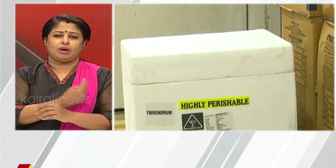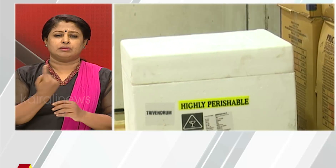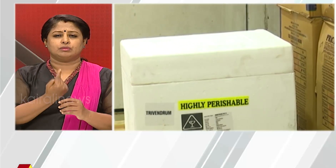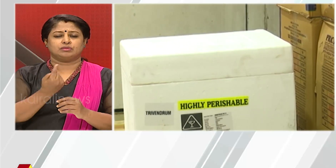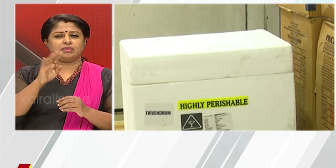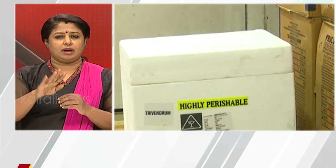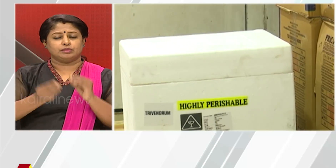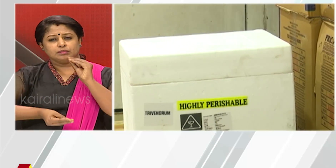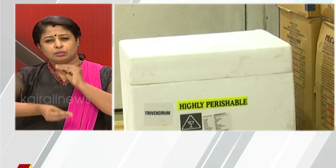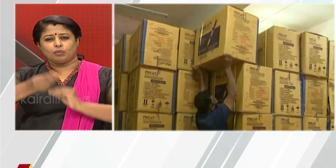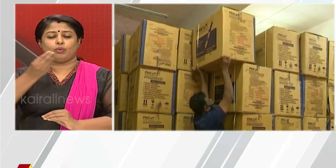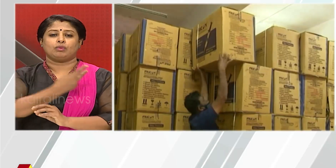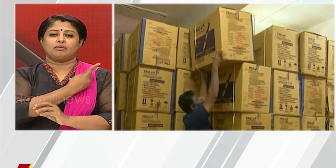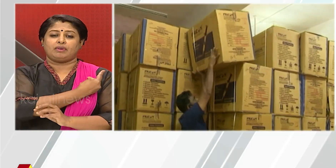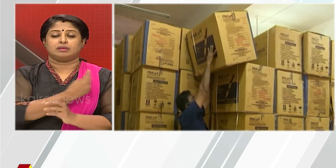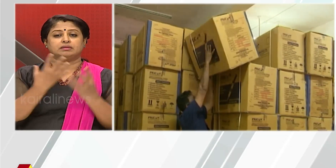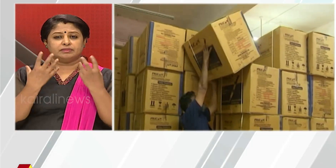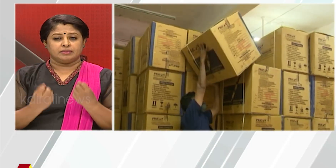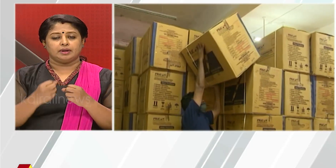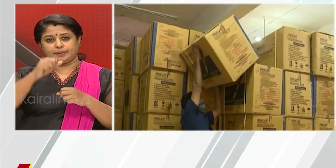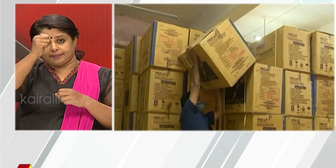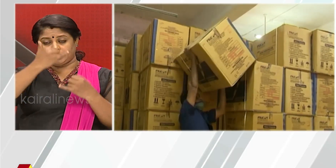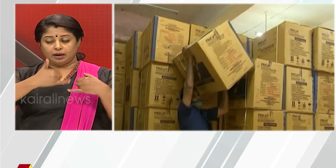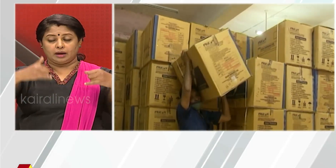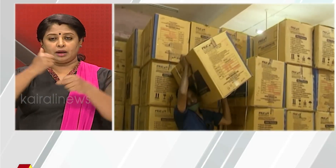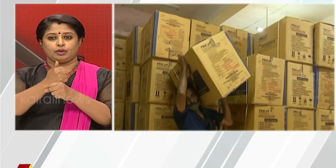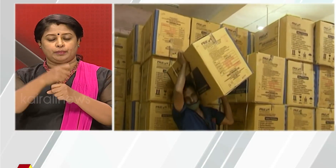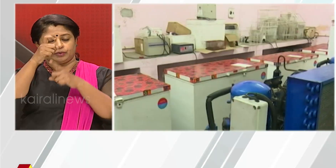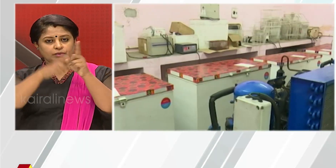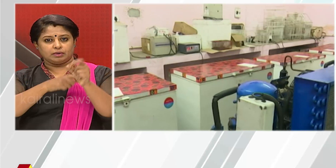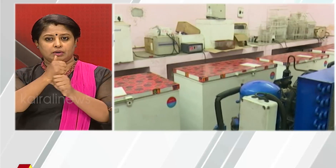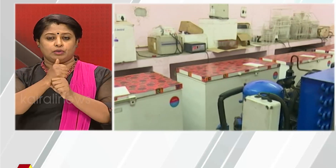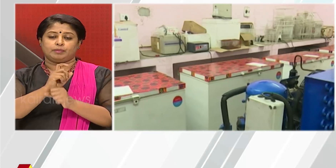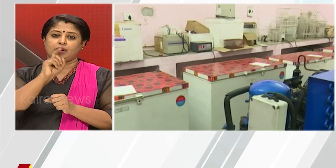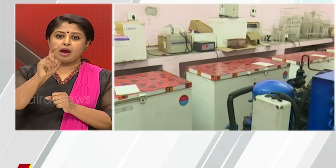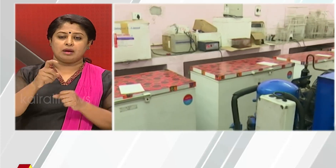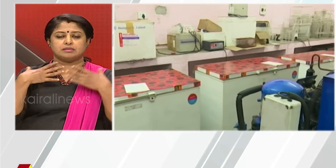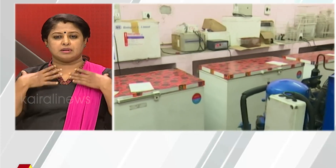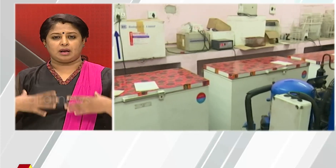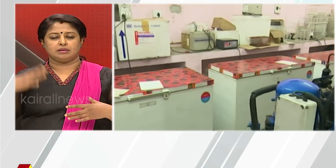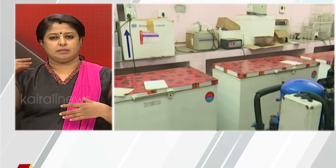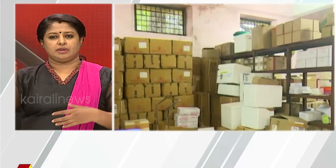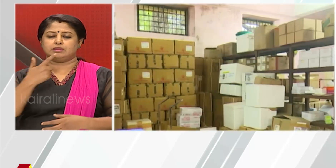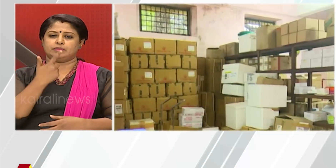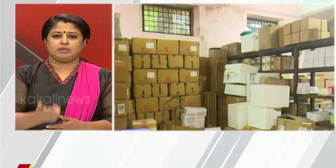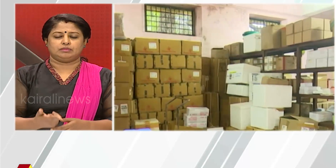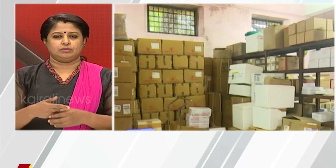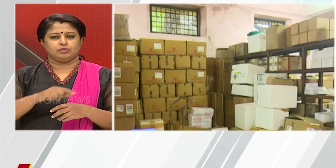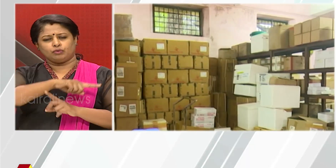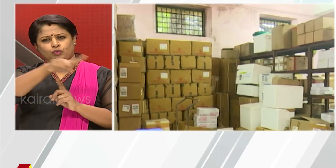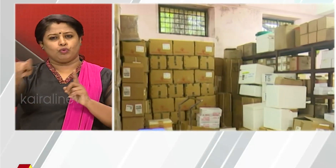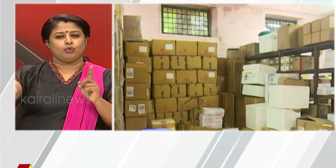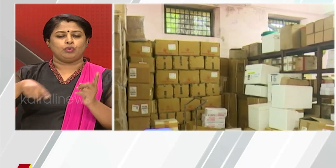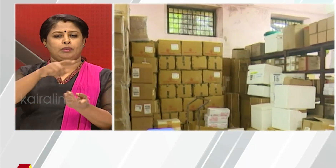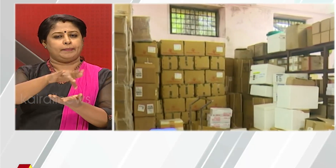വേഗം കൂടുതൽ വാക്സിൻ എത്തിക്കണമെന്ന് കേന്ദ്ര സർക്കാരിനോട് കേരളം ആവശ്യപ്പെട്ടിട്ടുണ്ടെന്ന് ആരോഗ്യമന്ത്രി വീണ ജോർജ് അറിയിച്ചു. എല്ലാ